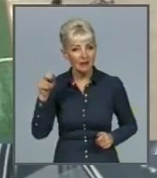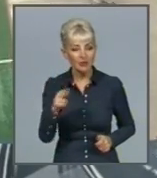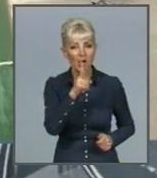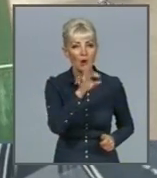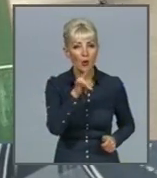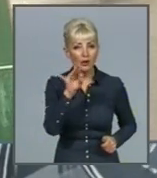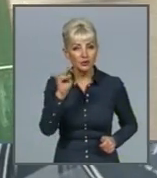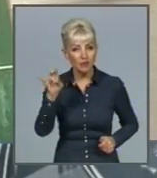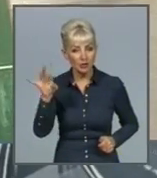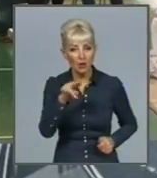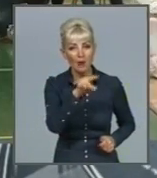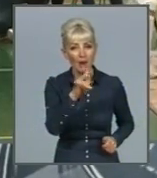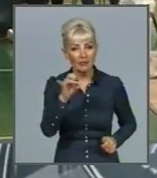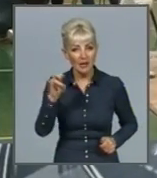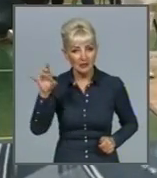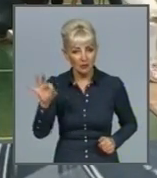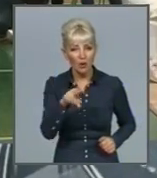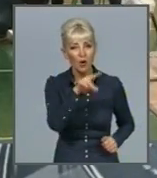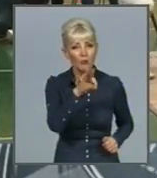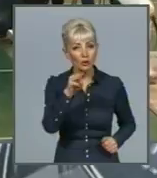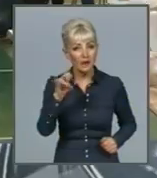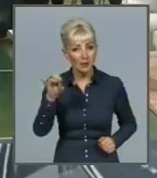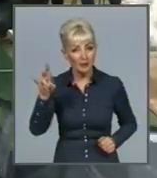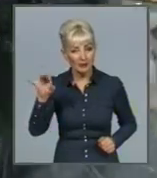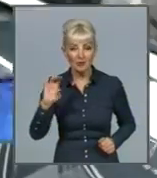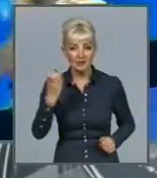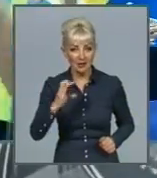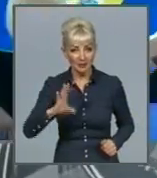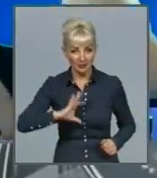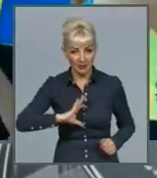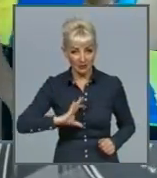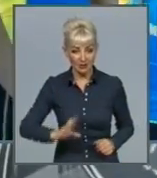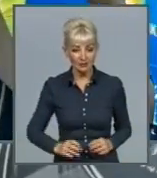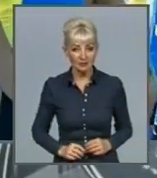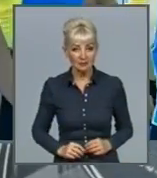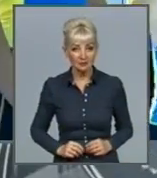Панасенко и Денис Потапенко, стала серебряным призером.